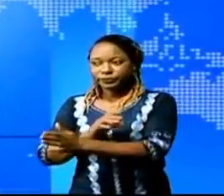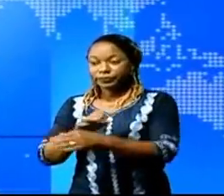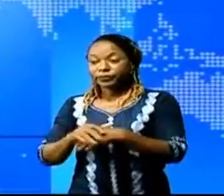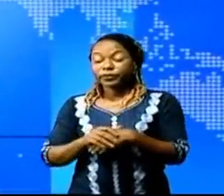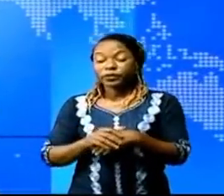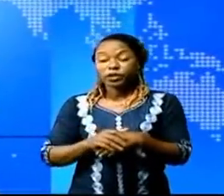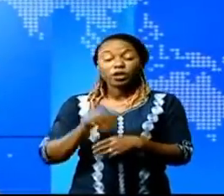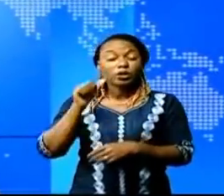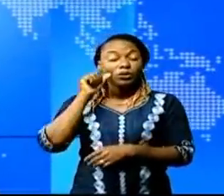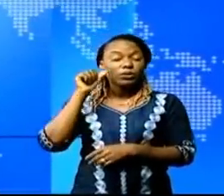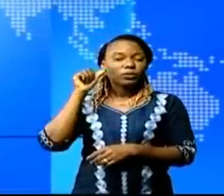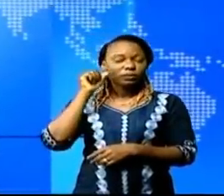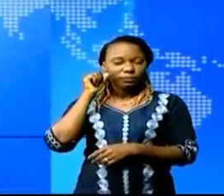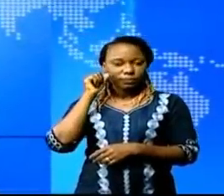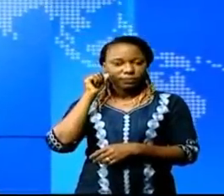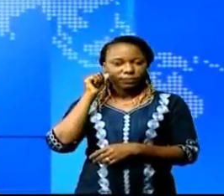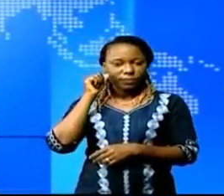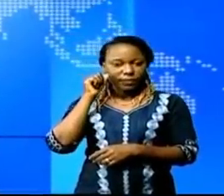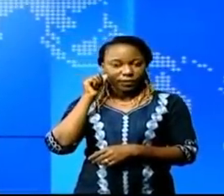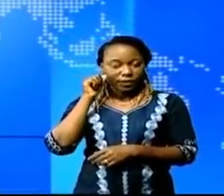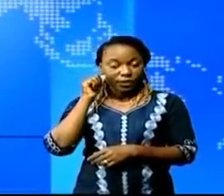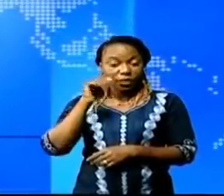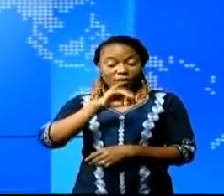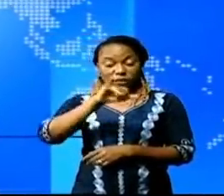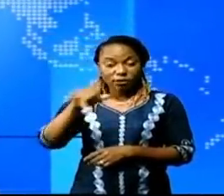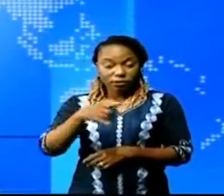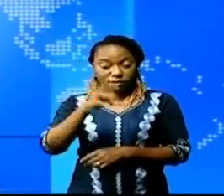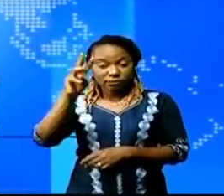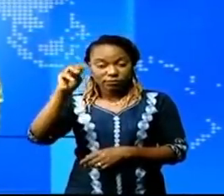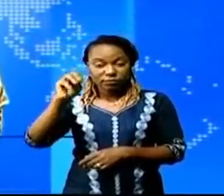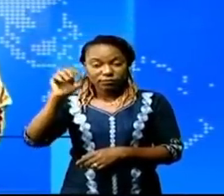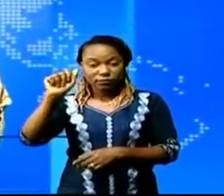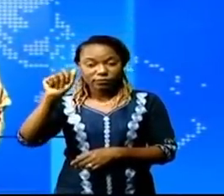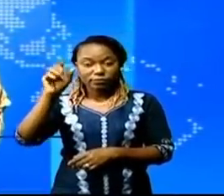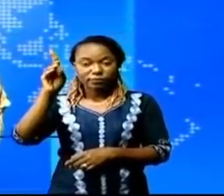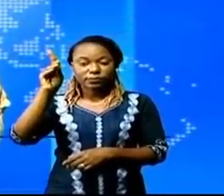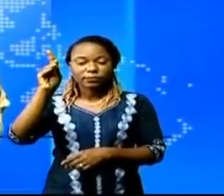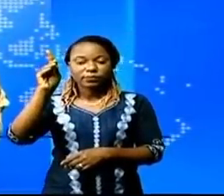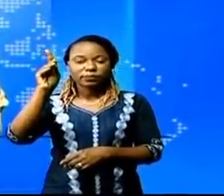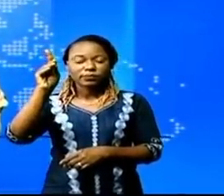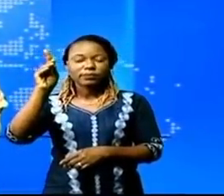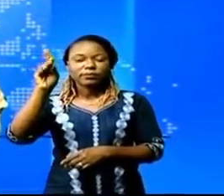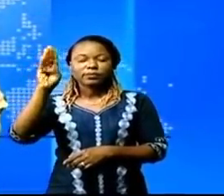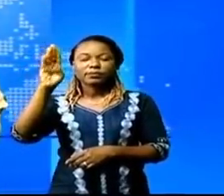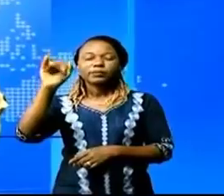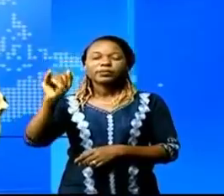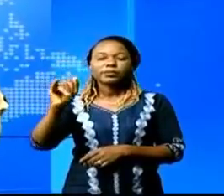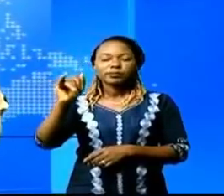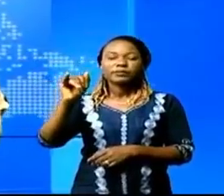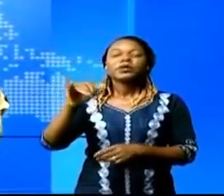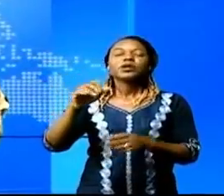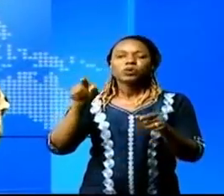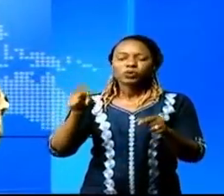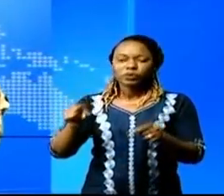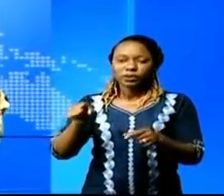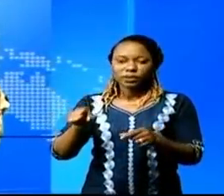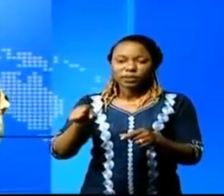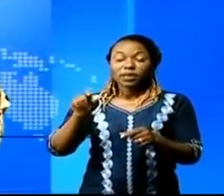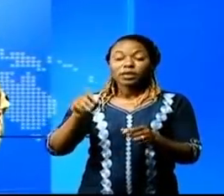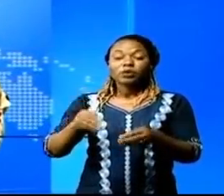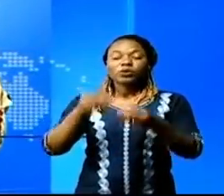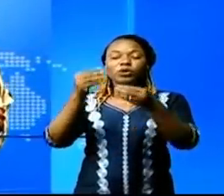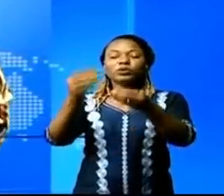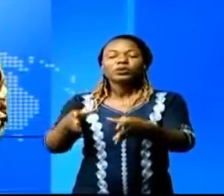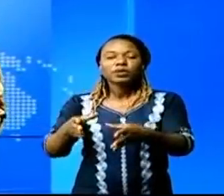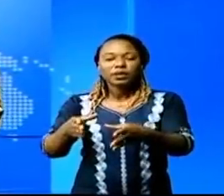c'est hier que Jean-Mabi Moulumba, nouveau directeur général au bureau central des coordinations BCECO, a